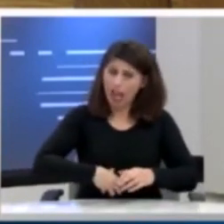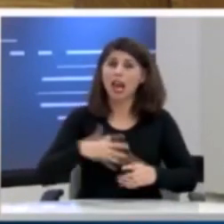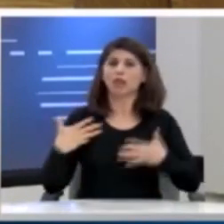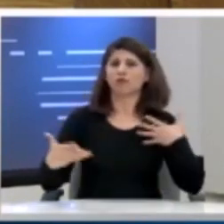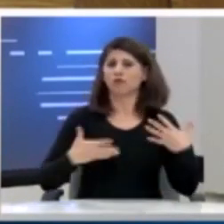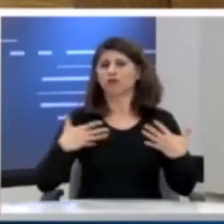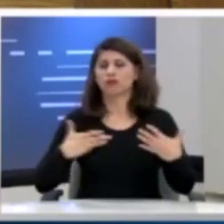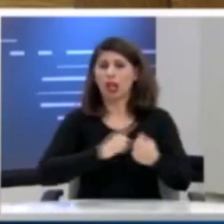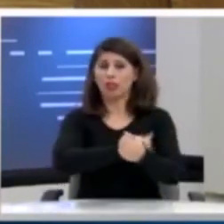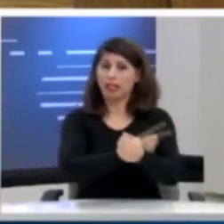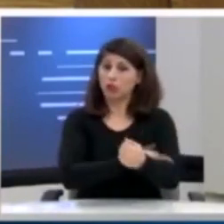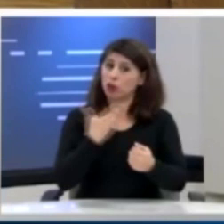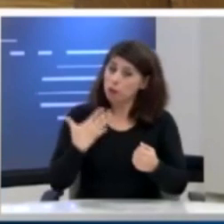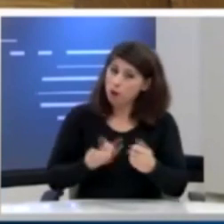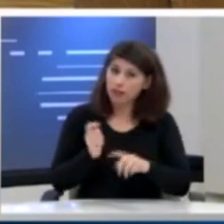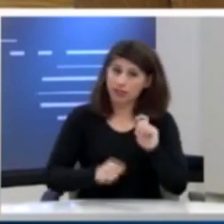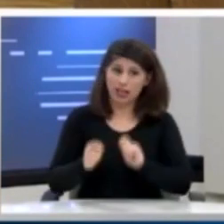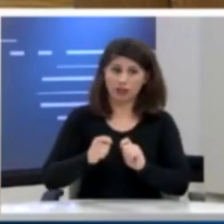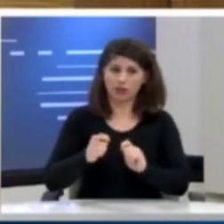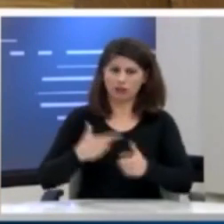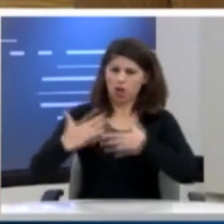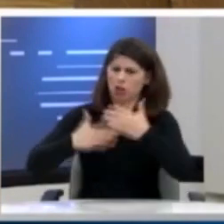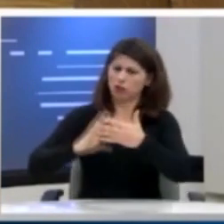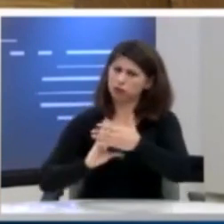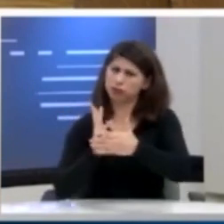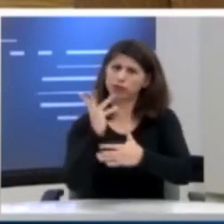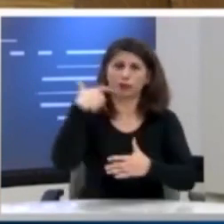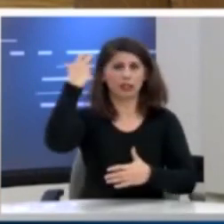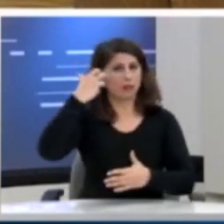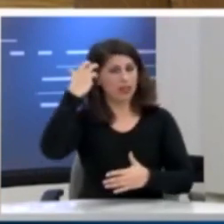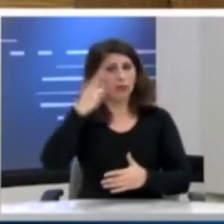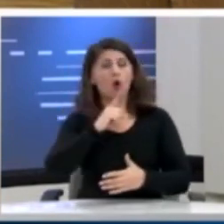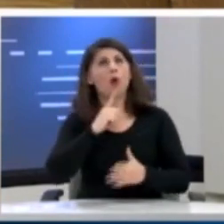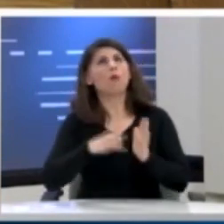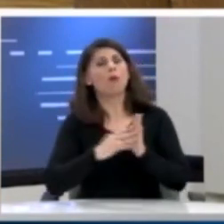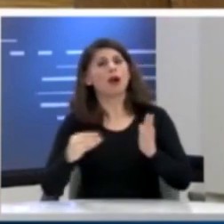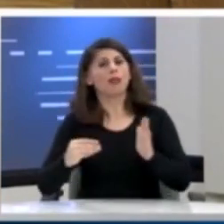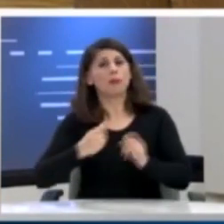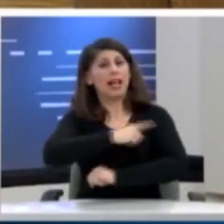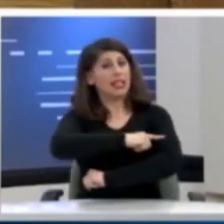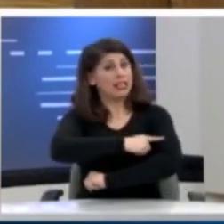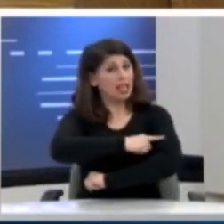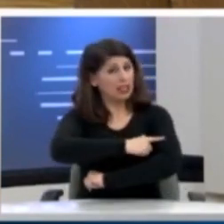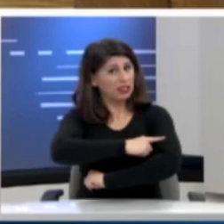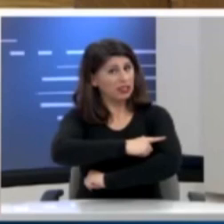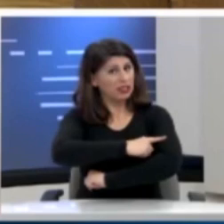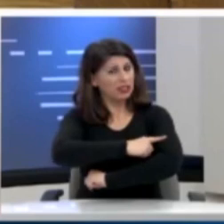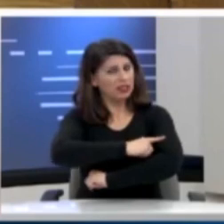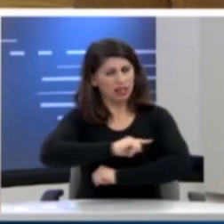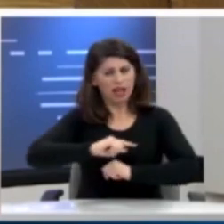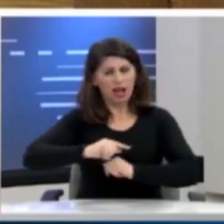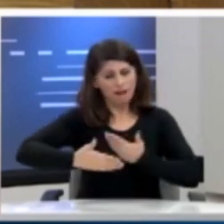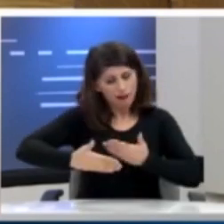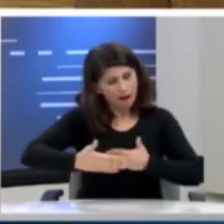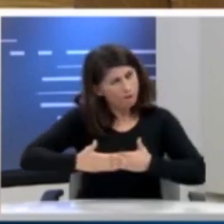και οι σύγχρονες δυνατότητες που έχει δημιουργήσει η εξέλιξη της επιστήμης, όπως είναι οι ιατρικώς υποβοηθούμενοι